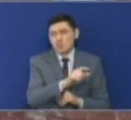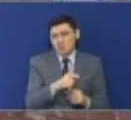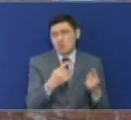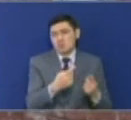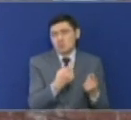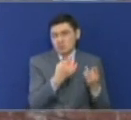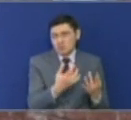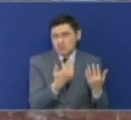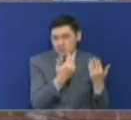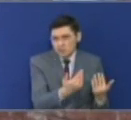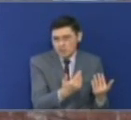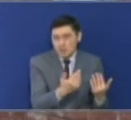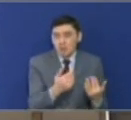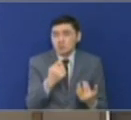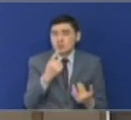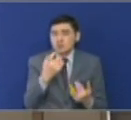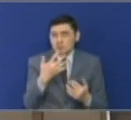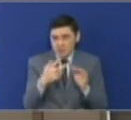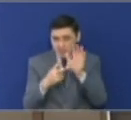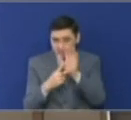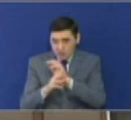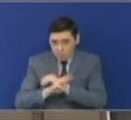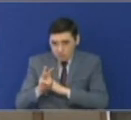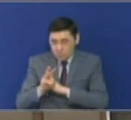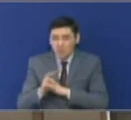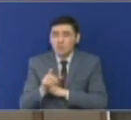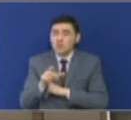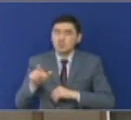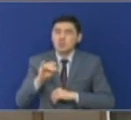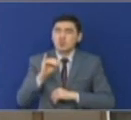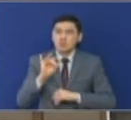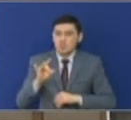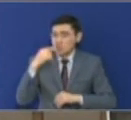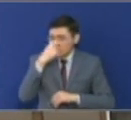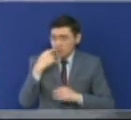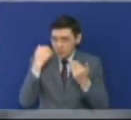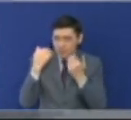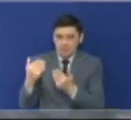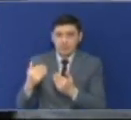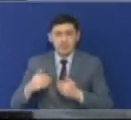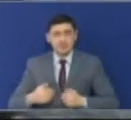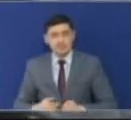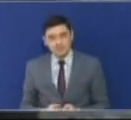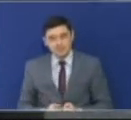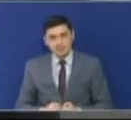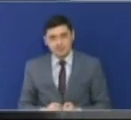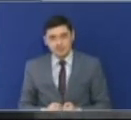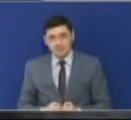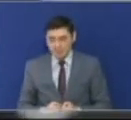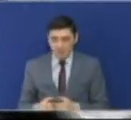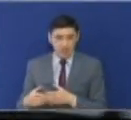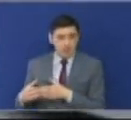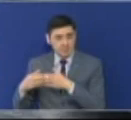простых потребителей, а 157 миллионов тенге – это задолженность юридических лиц. В ходе мероприятия участники